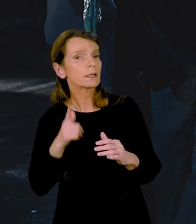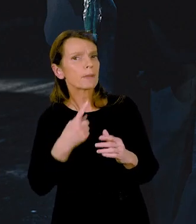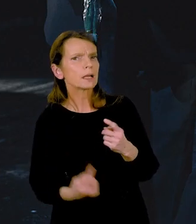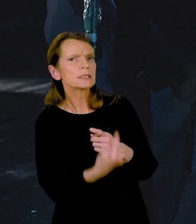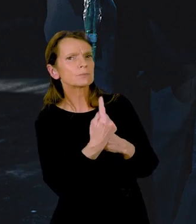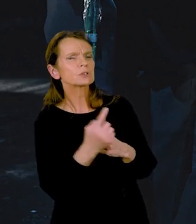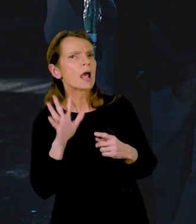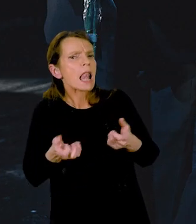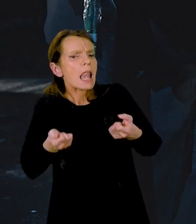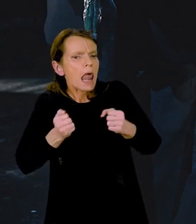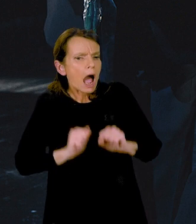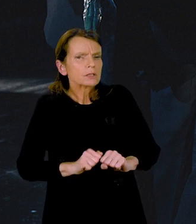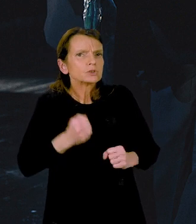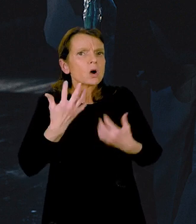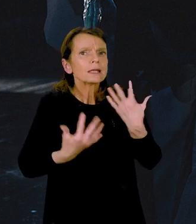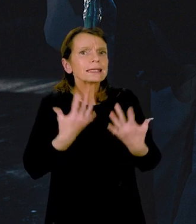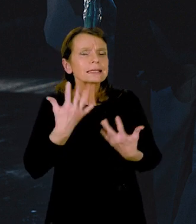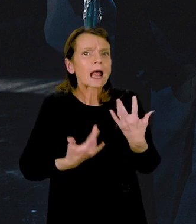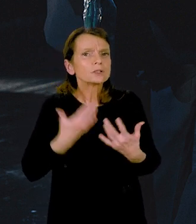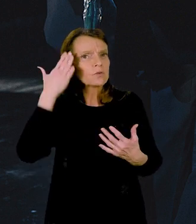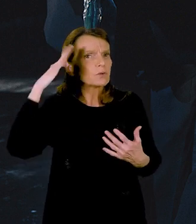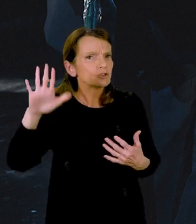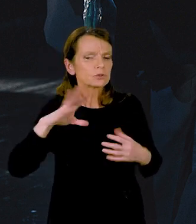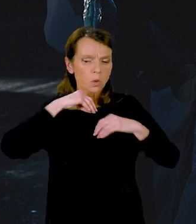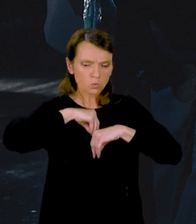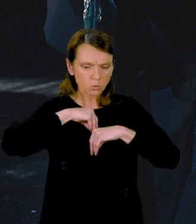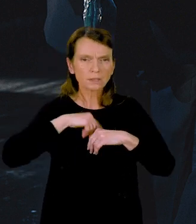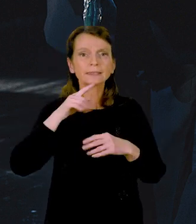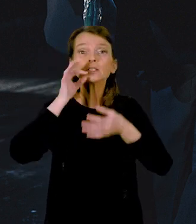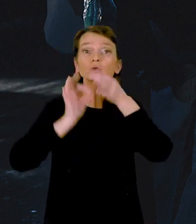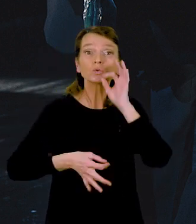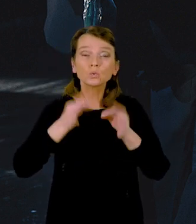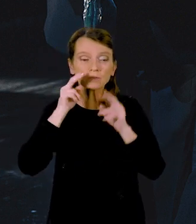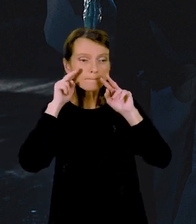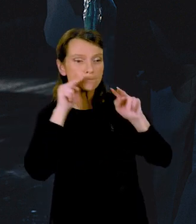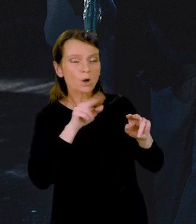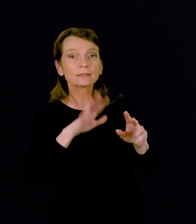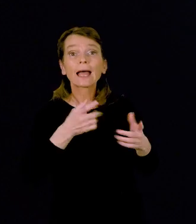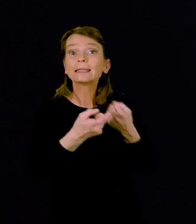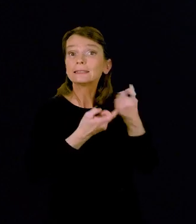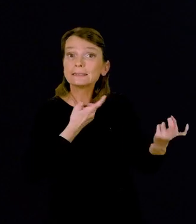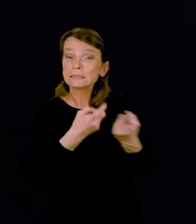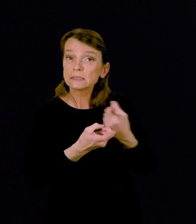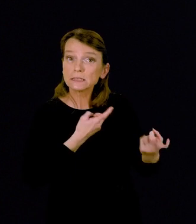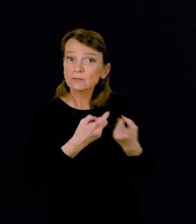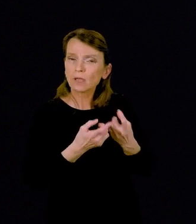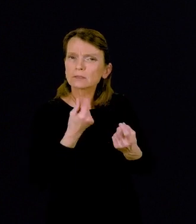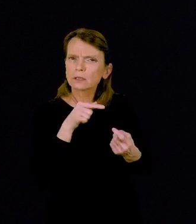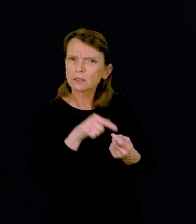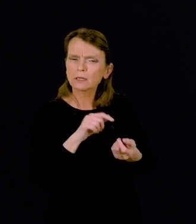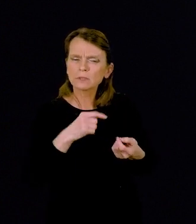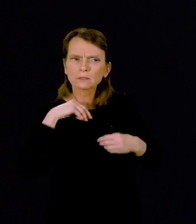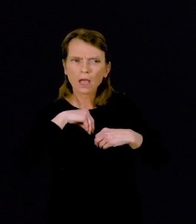pa izpostavi lastno igralsko veščino, svoj notranji in izkustveni pogled na izzive, s katerimi se